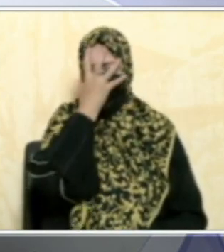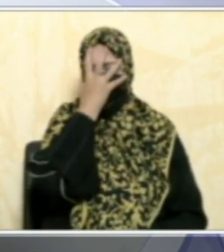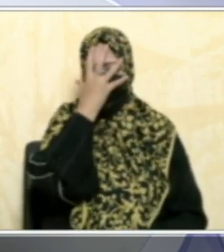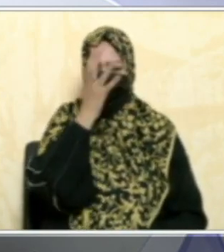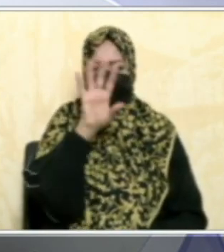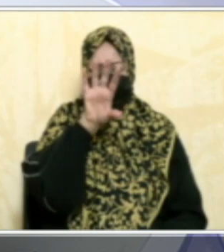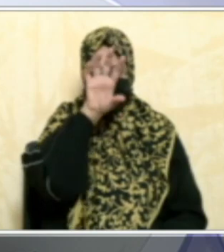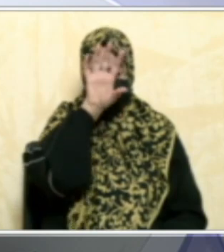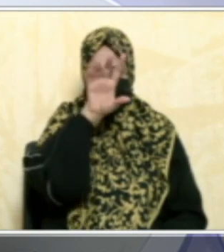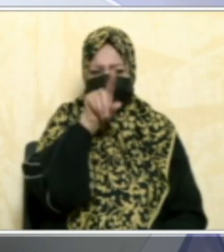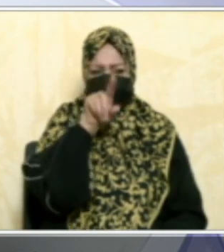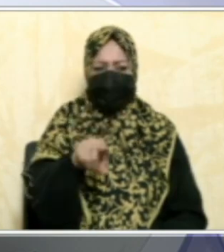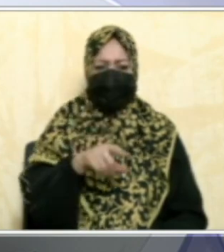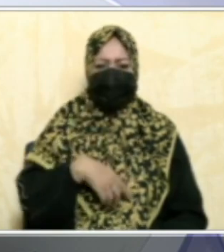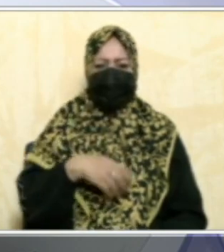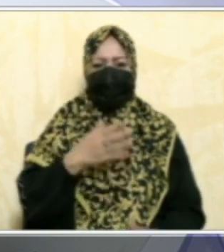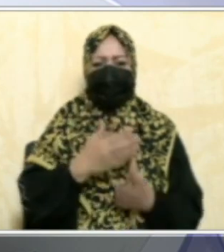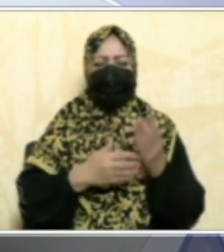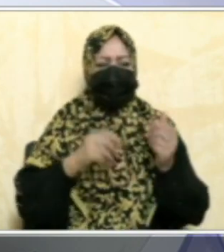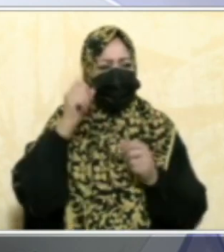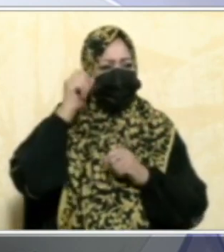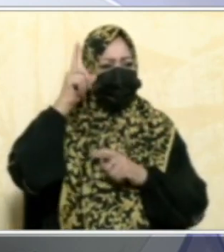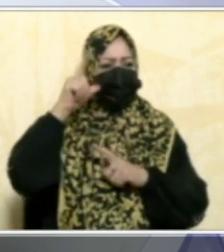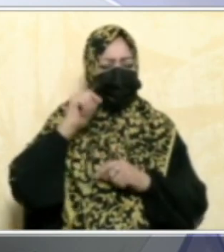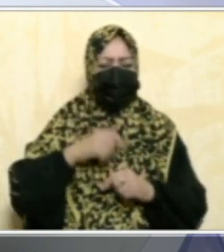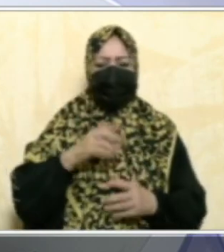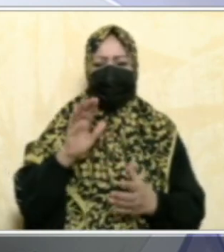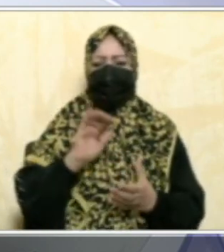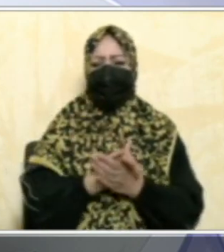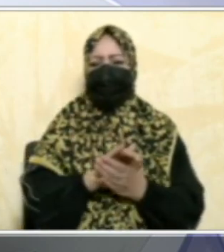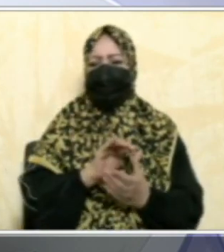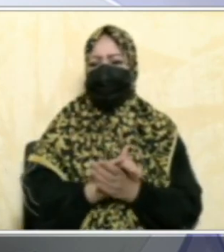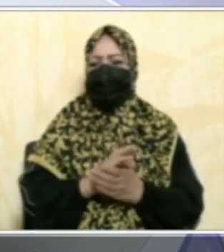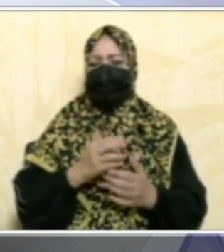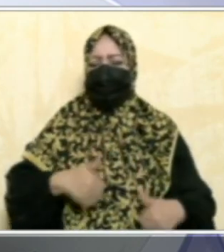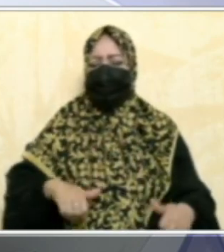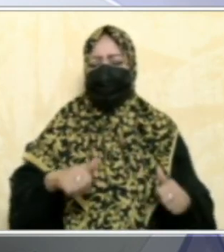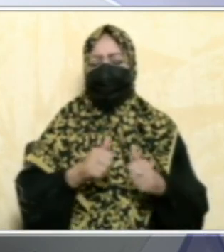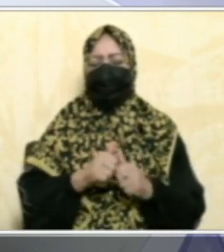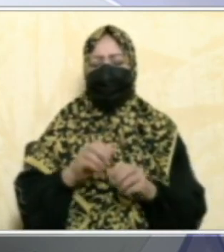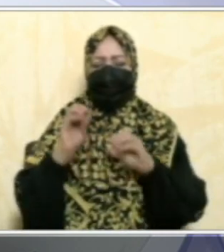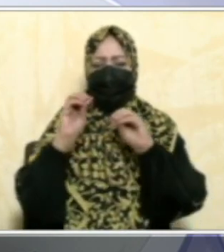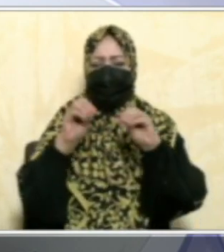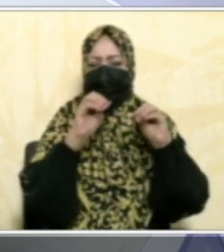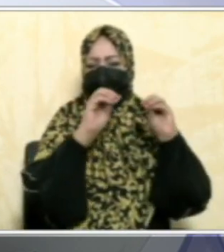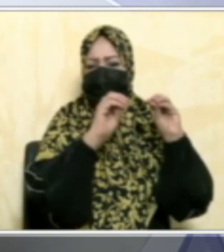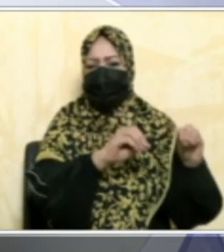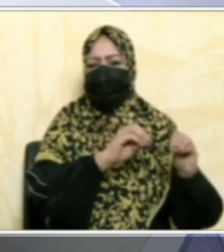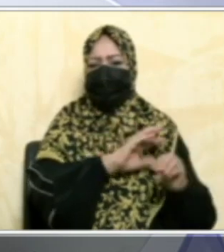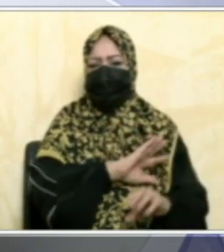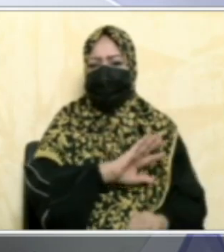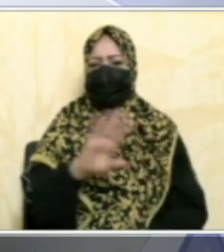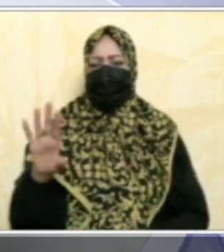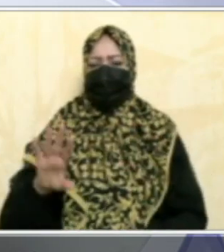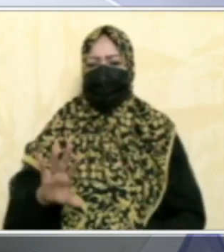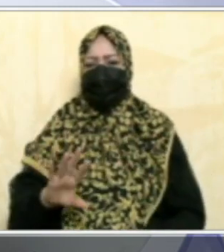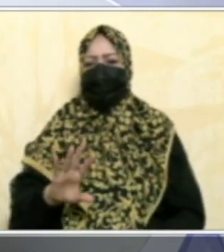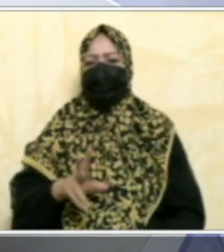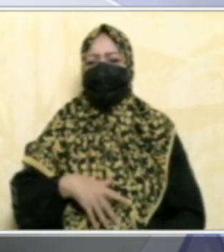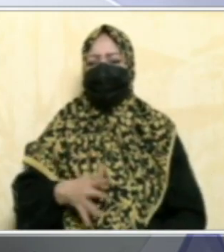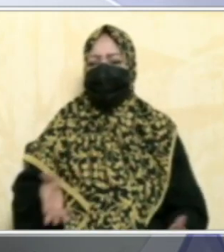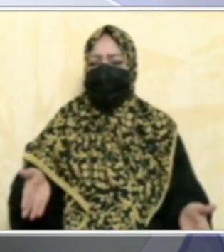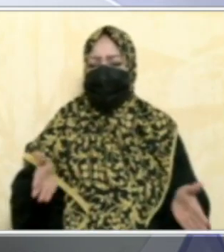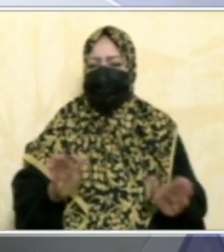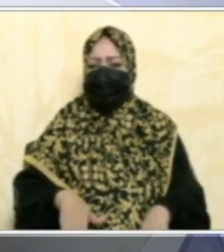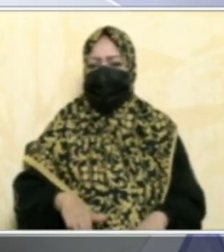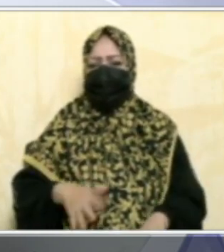وأصدقاءنا وأسرنا ومجتمعنا، ينبغي أن لا يخلو مجلس من المجالس، مجلس علم، مجلس